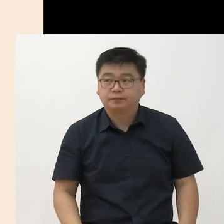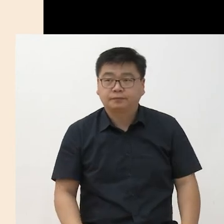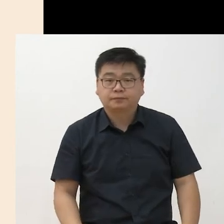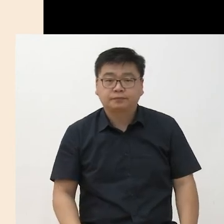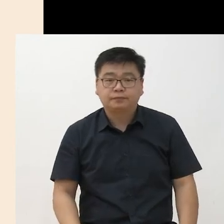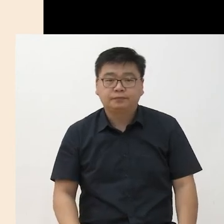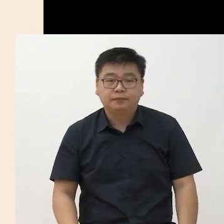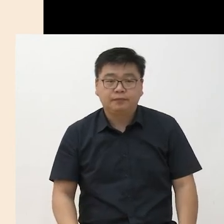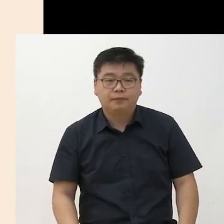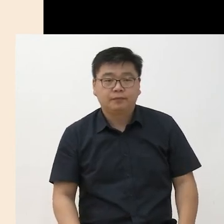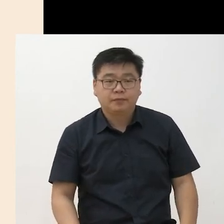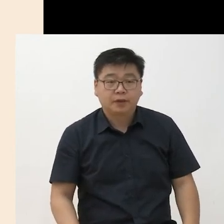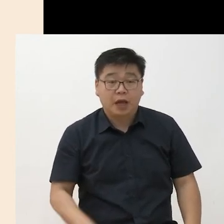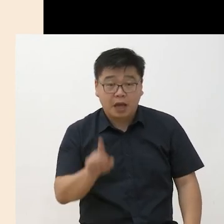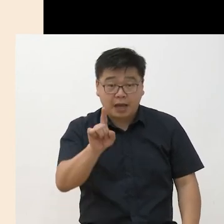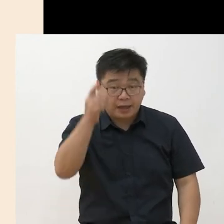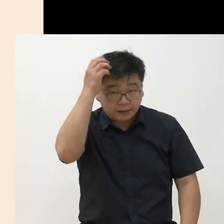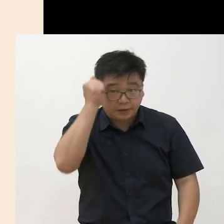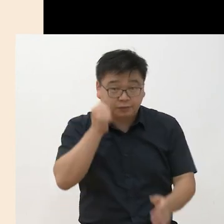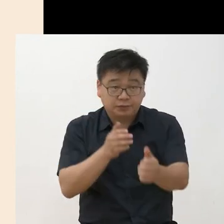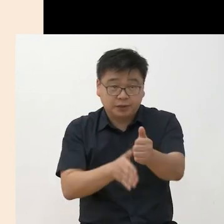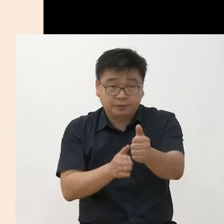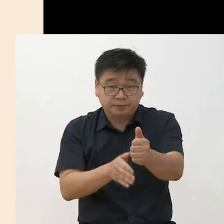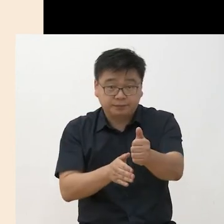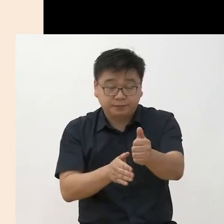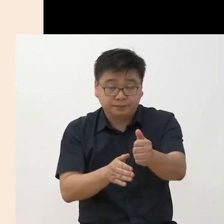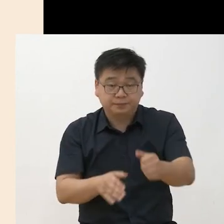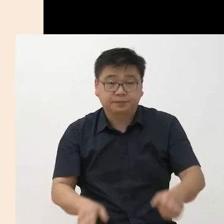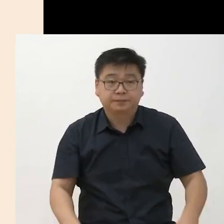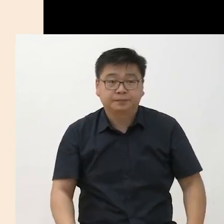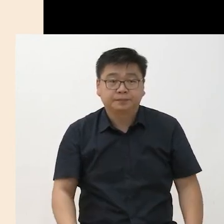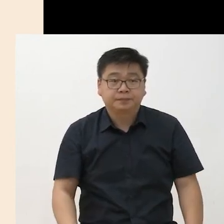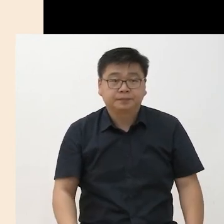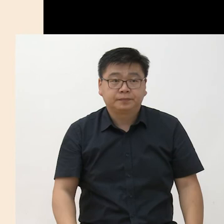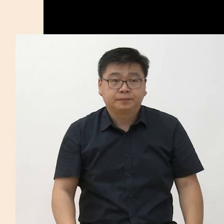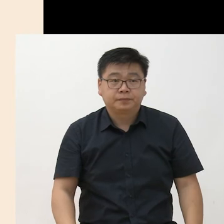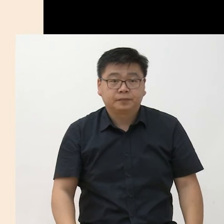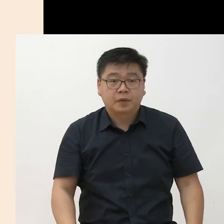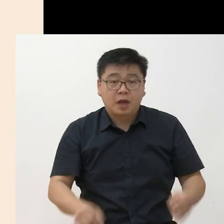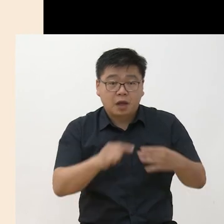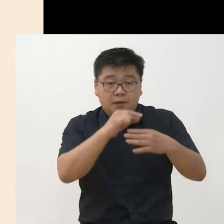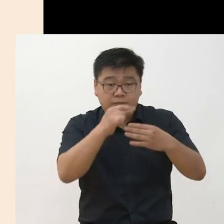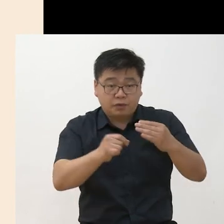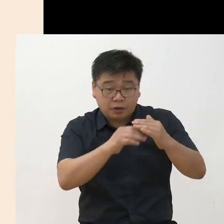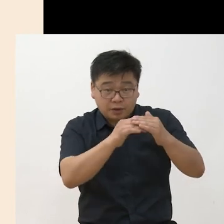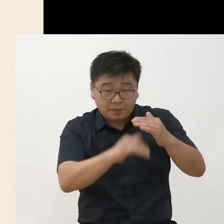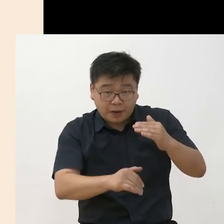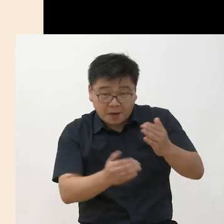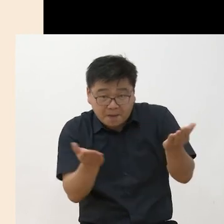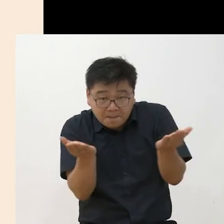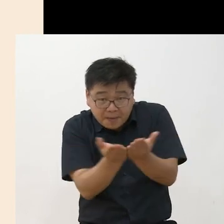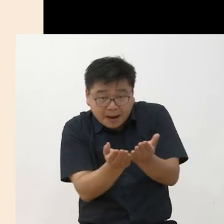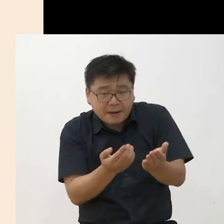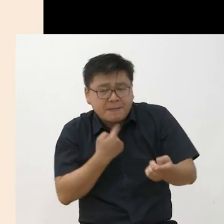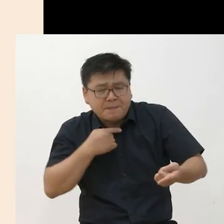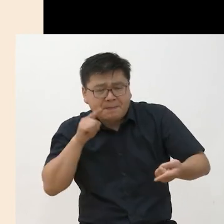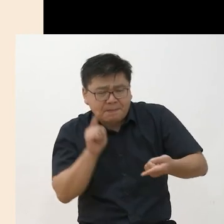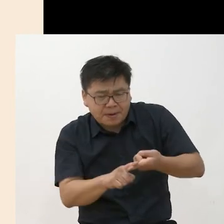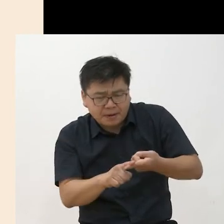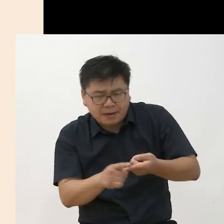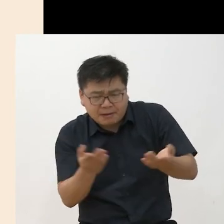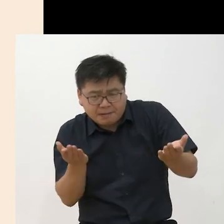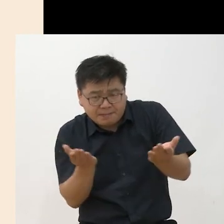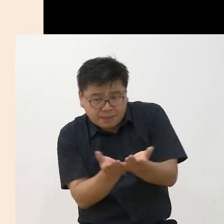하겠습니다. 한 가지 유념해 주셔야 할 사항을 설명드리겠습니다. 프로그램 내용의 적합성 중에서